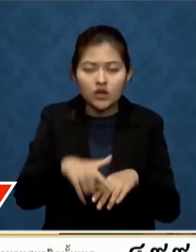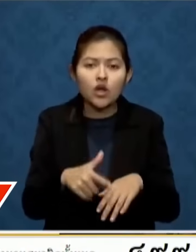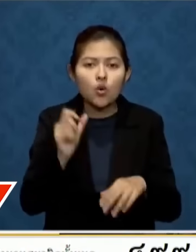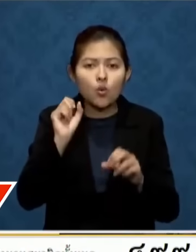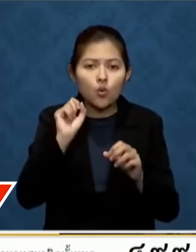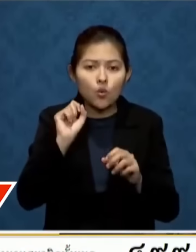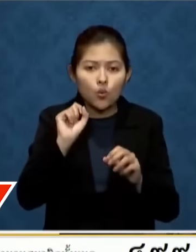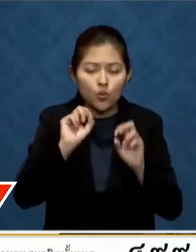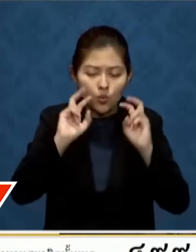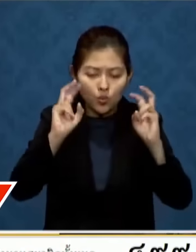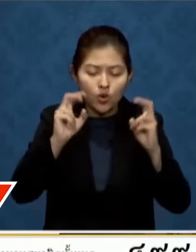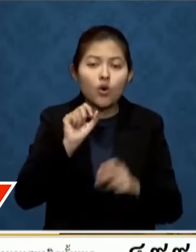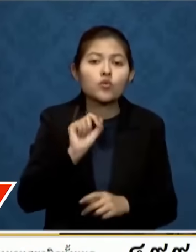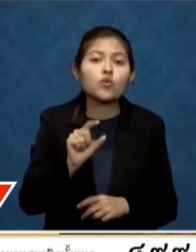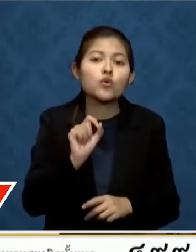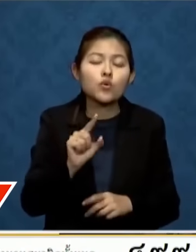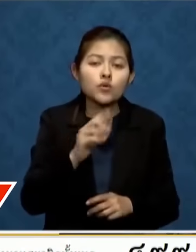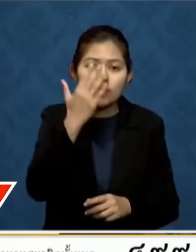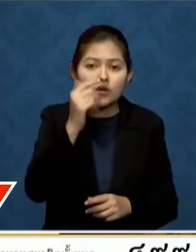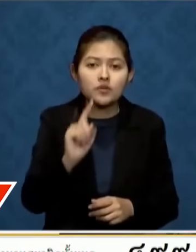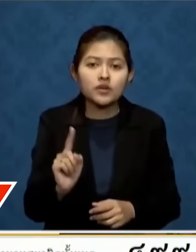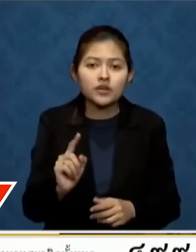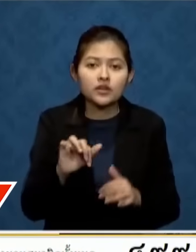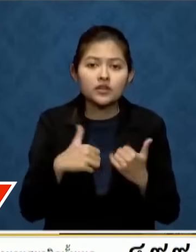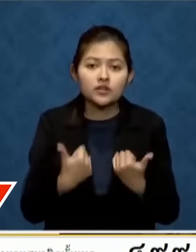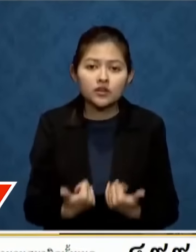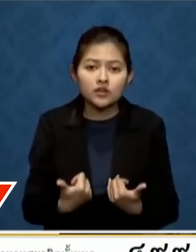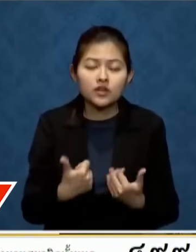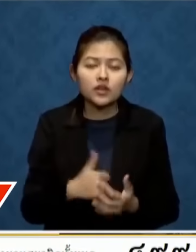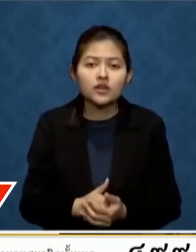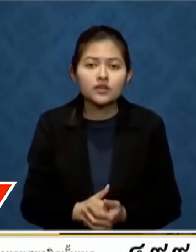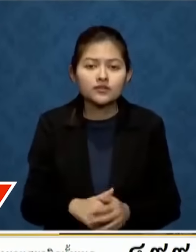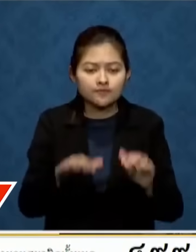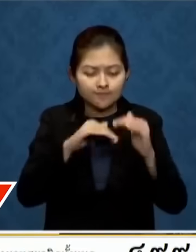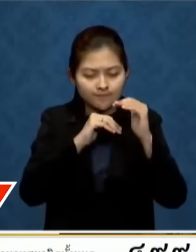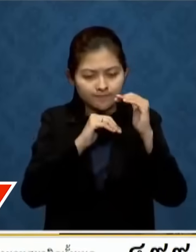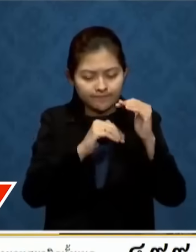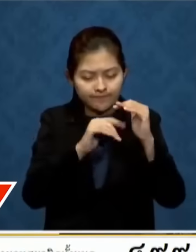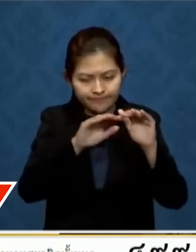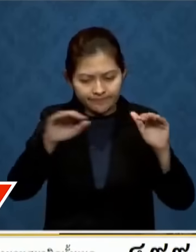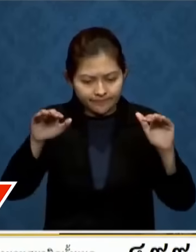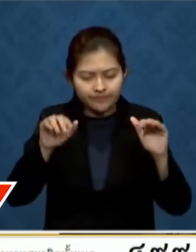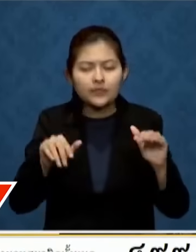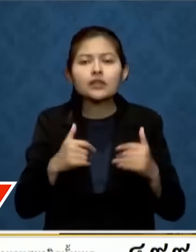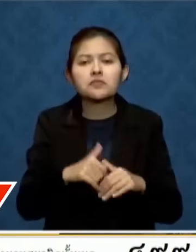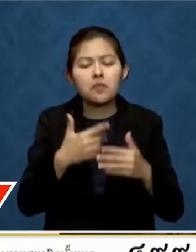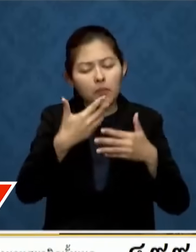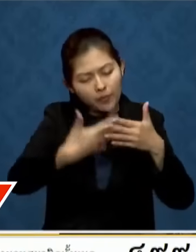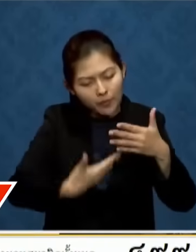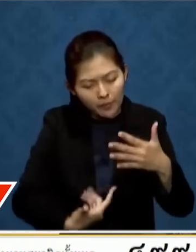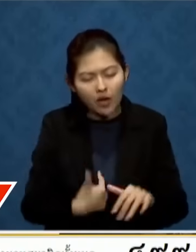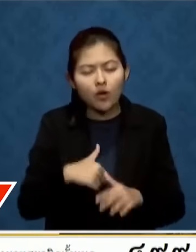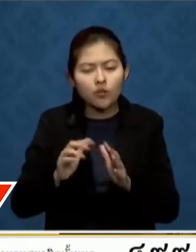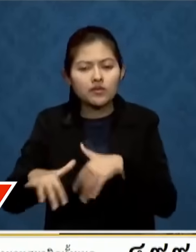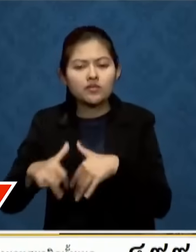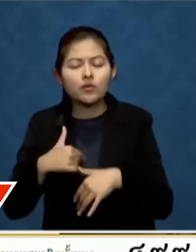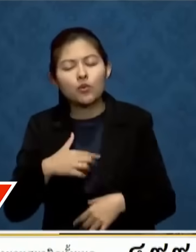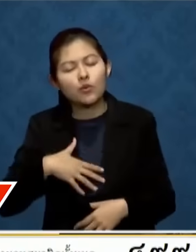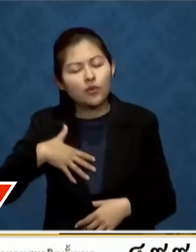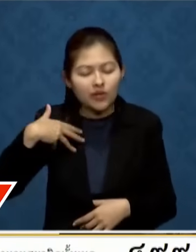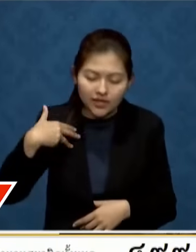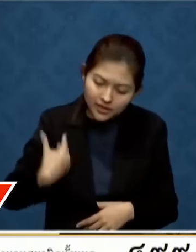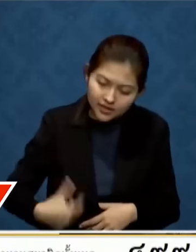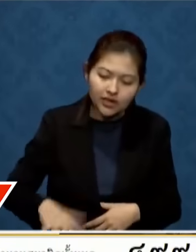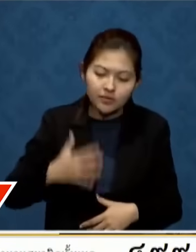อันนี้ก็เป็นเรื่องที่น่าสนใจค่ะเพราะว่าตอนนี้เนี่ยเงื่อนไขเนี่ยมันอาจจะมากแล้วทำให้ประชาชนรู้สึกว่ามีความท้อใจค่ะไม่อยากจะยื่นอะไรเ